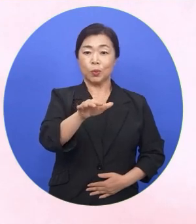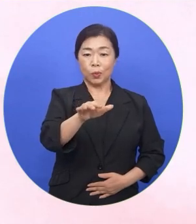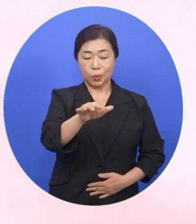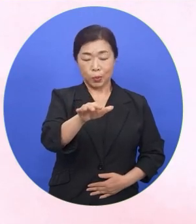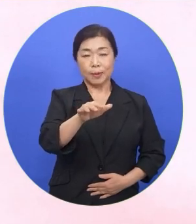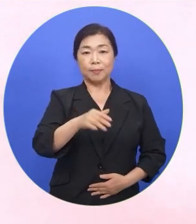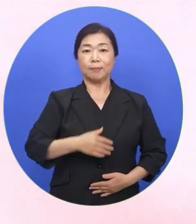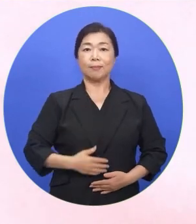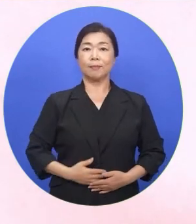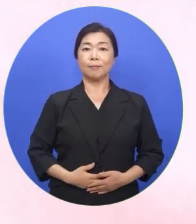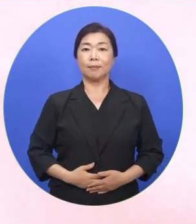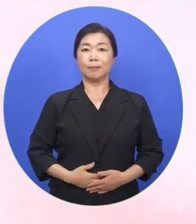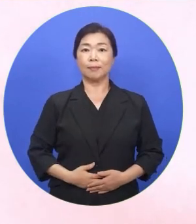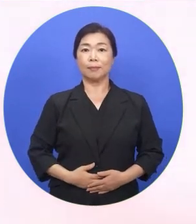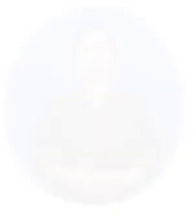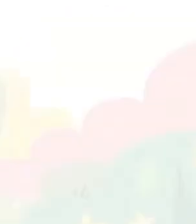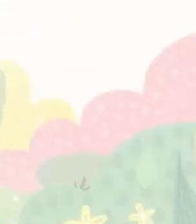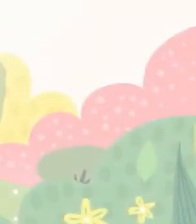내뱉습니다.